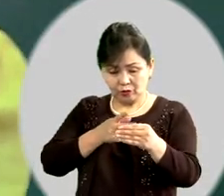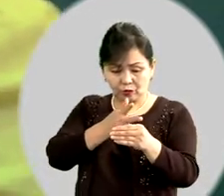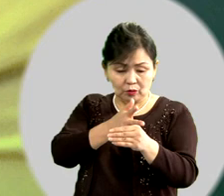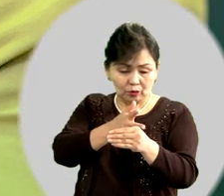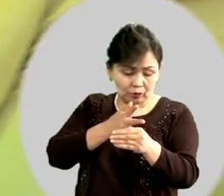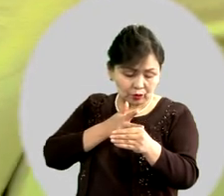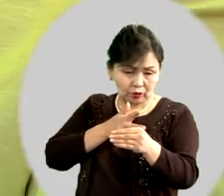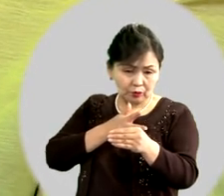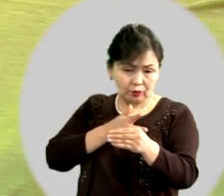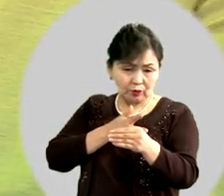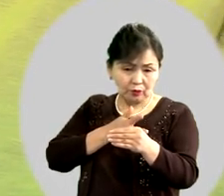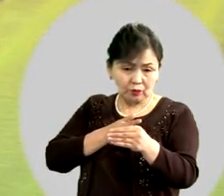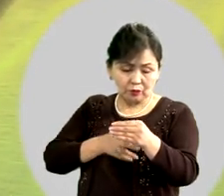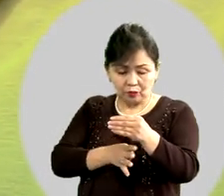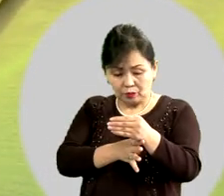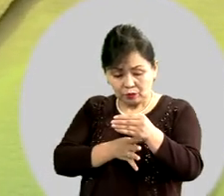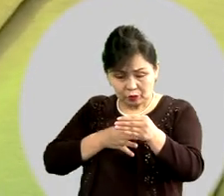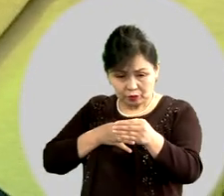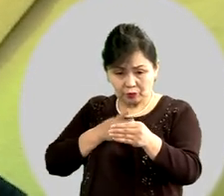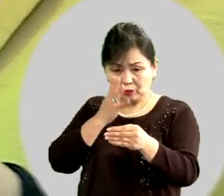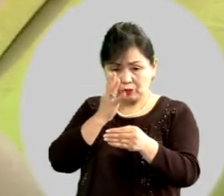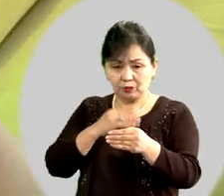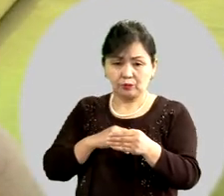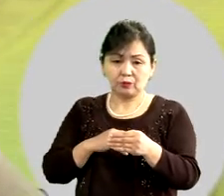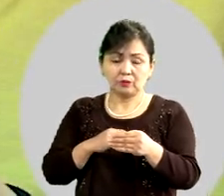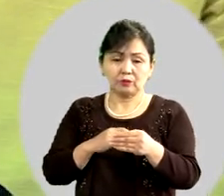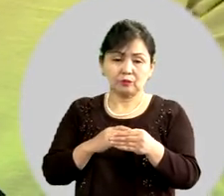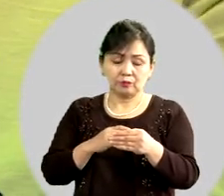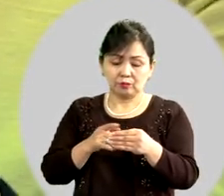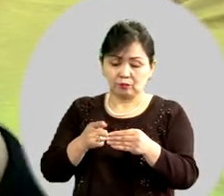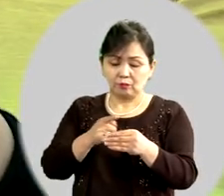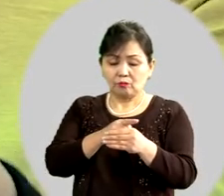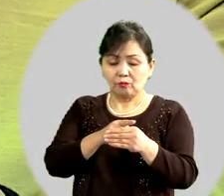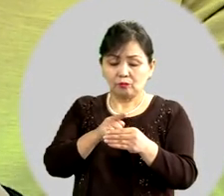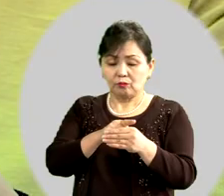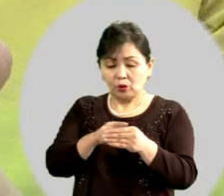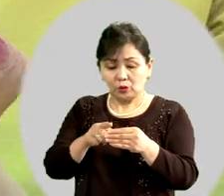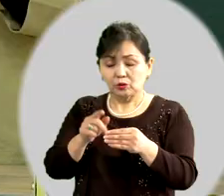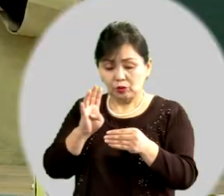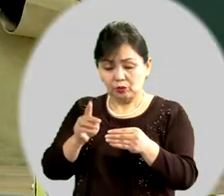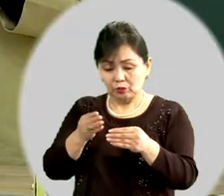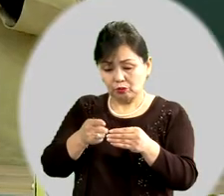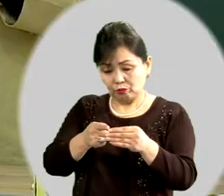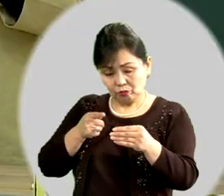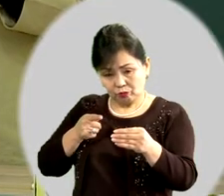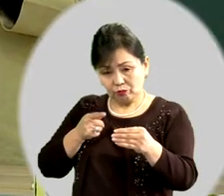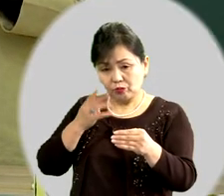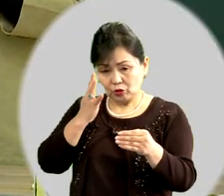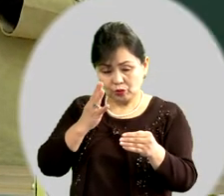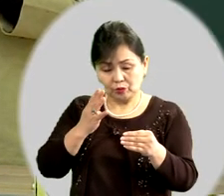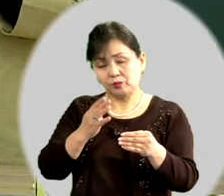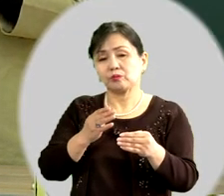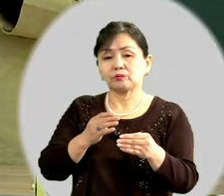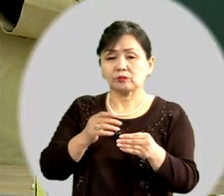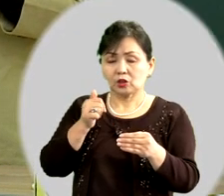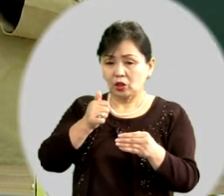3. За, энд доороо 4. Мөн өргөн чиглэлдээ 4 эремэг байна. Одоо бид аль чиглэл тоолох